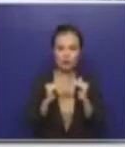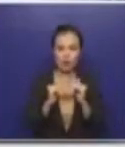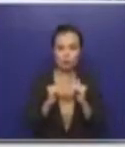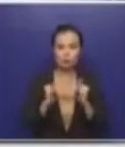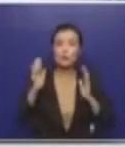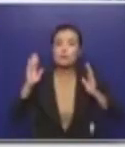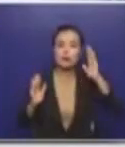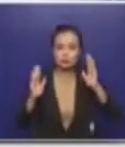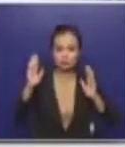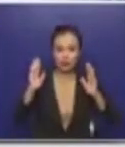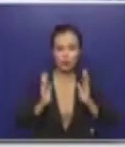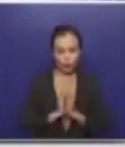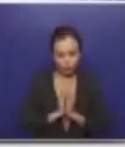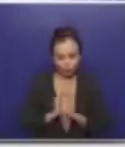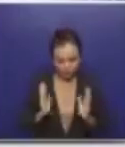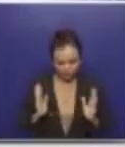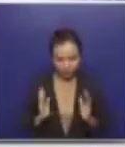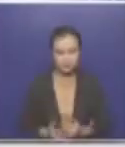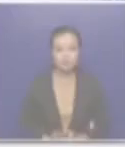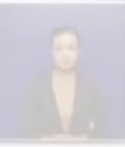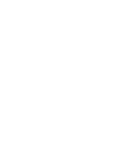ประชาธิปไตยครับขอบพระคุณครับท่านท่านครับ